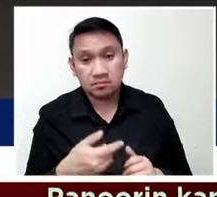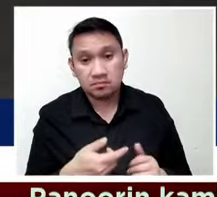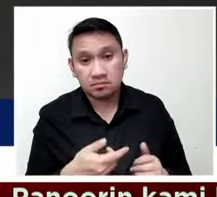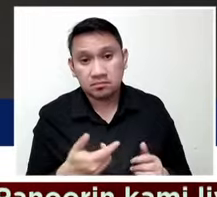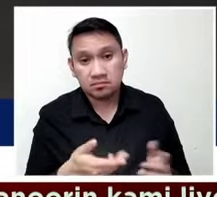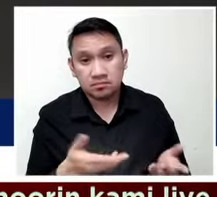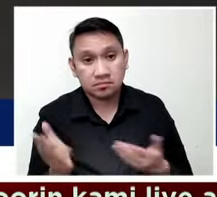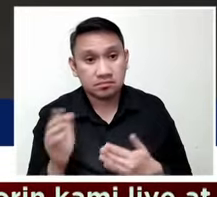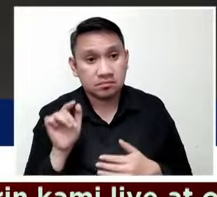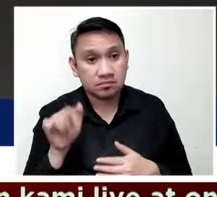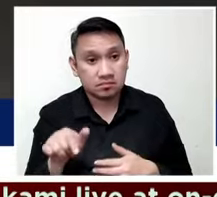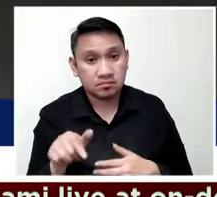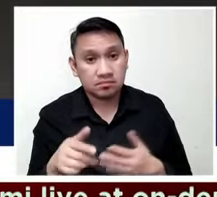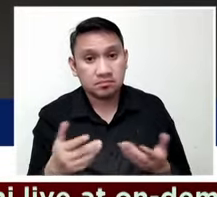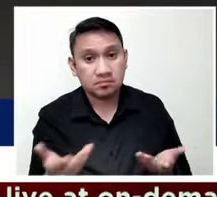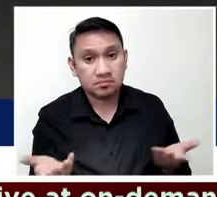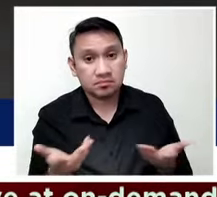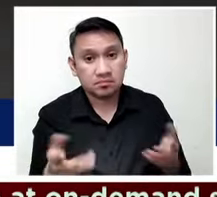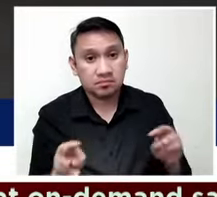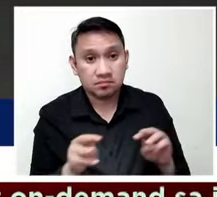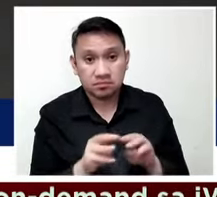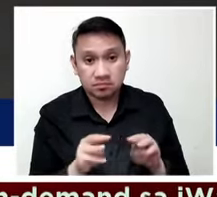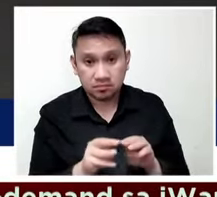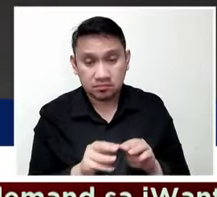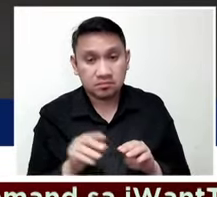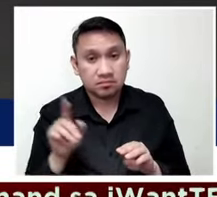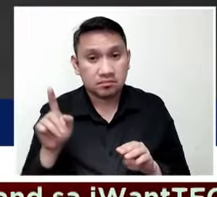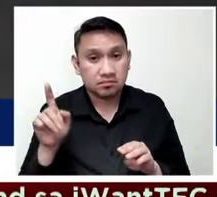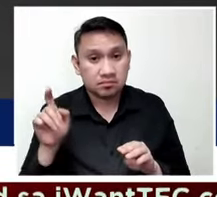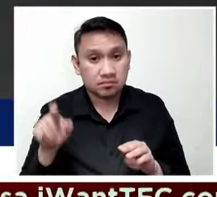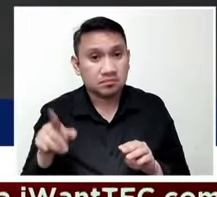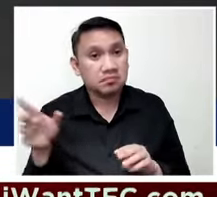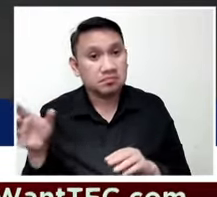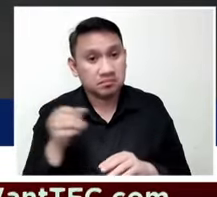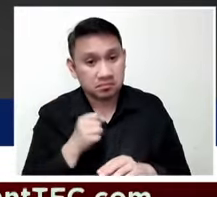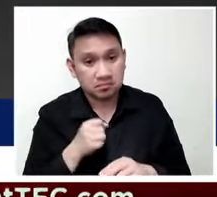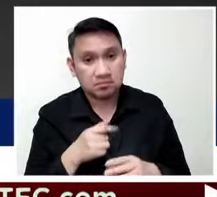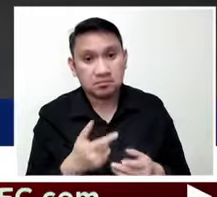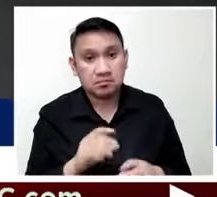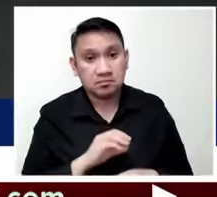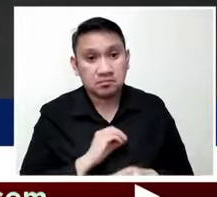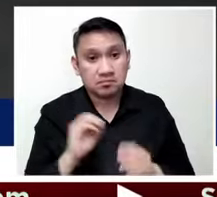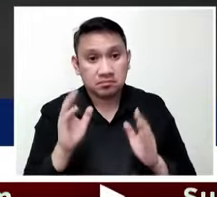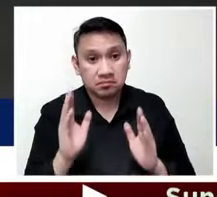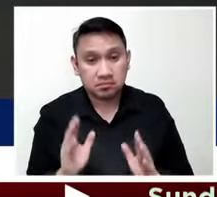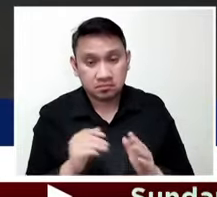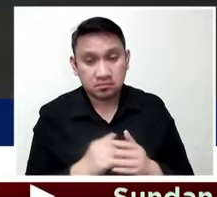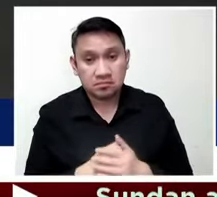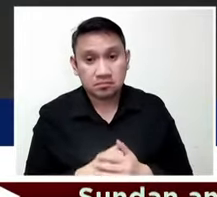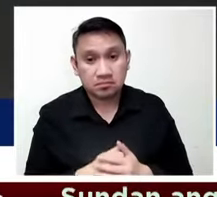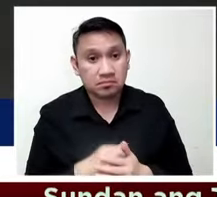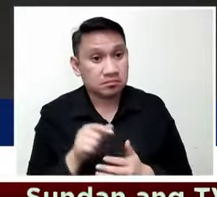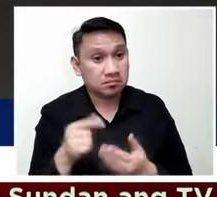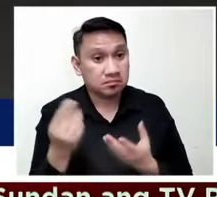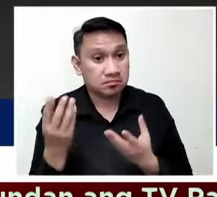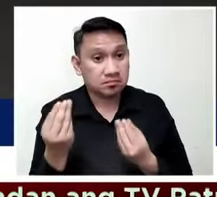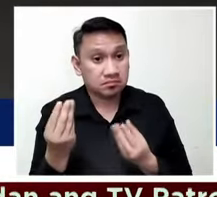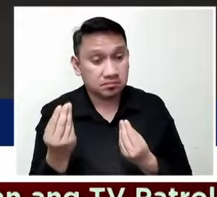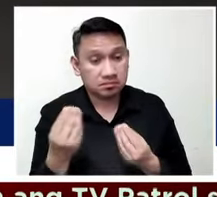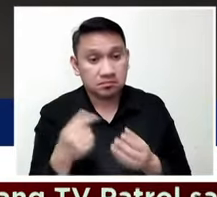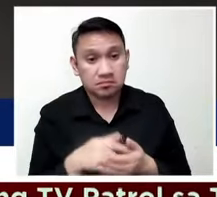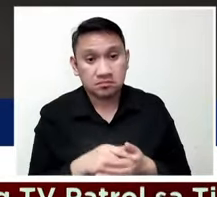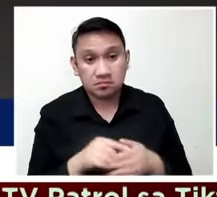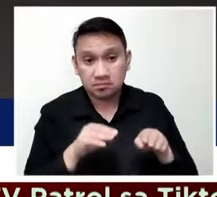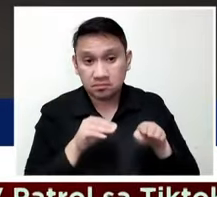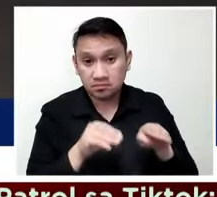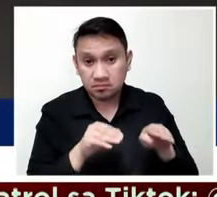sa impounding area na ahensya sa Marikina City. Doon kinakailangang tubusin ng may-ari. Samantala, narito po ang latest traffic situation hanggang